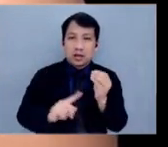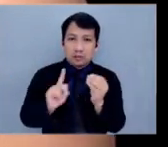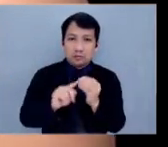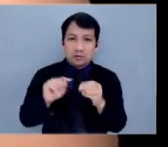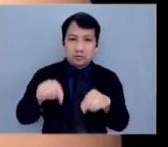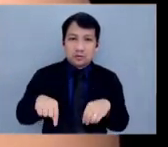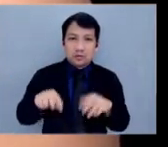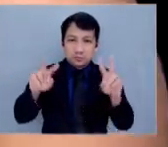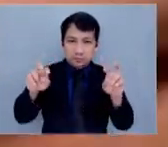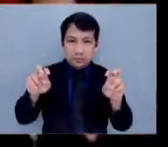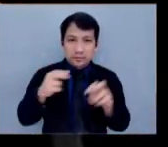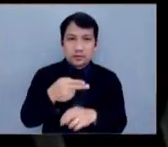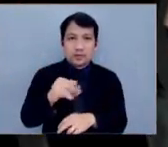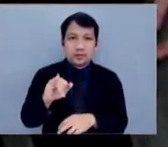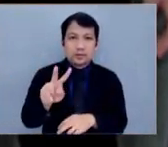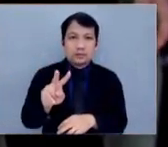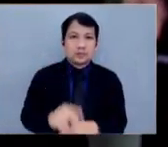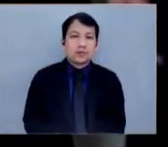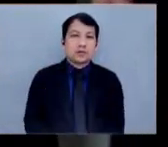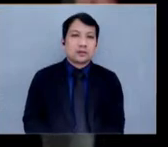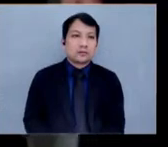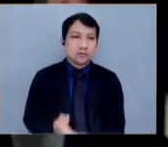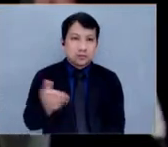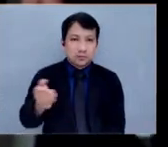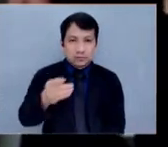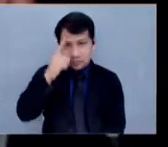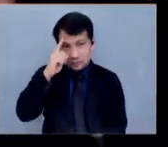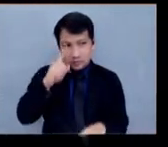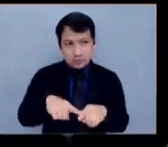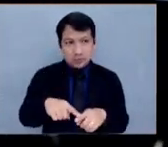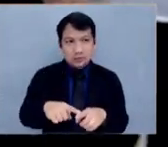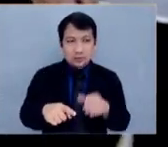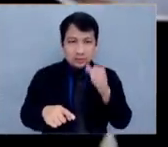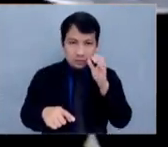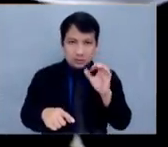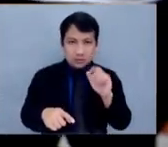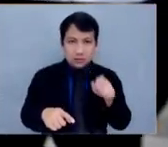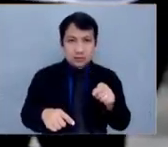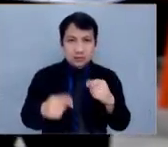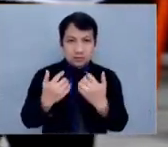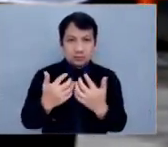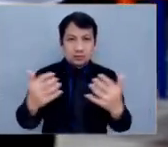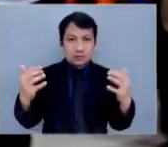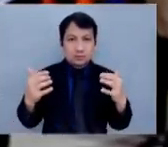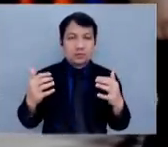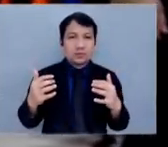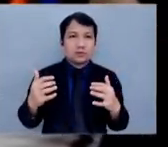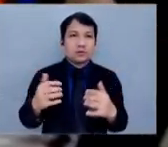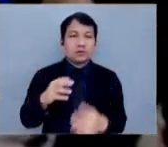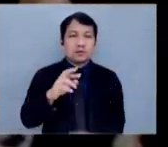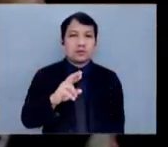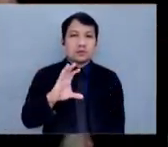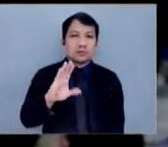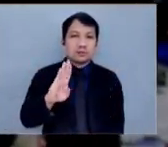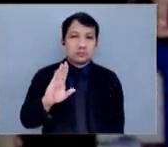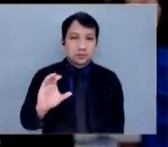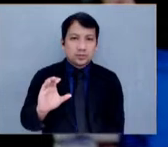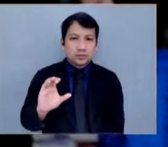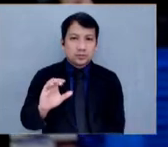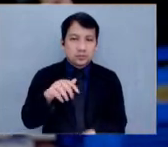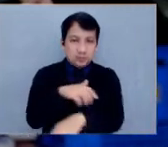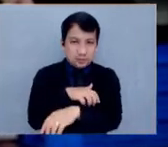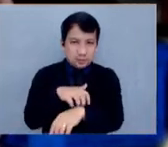ng HIV. Abangan ang Rent sa Carlos P. Romulo Auditorium sa RCBC Plaza sa Makati